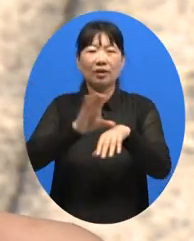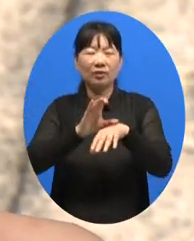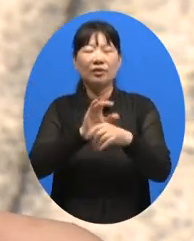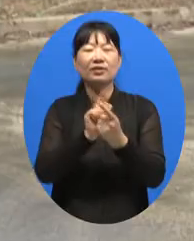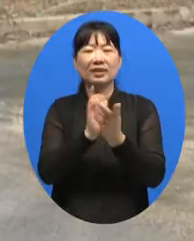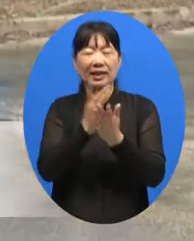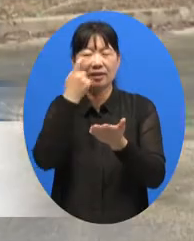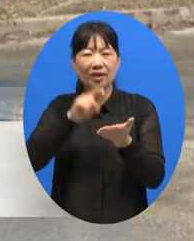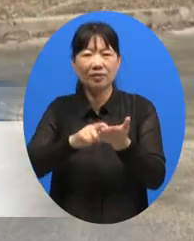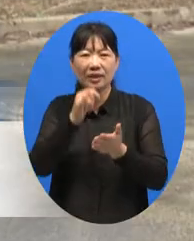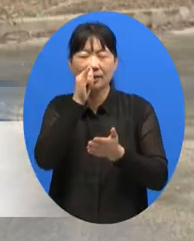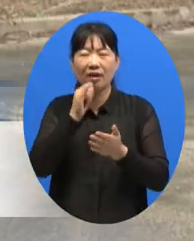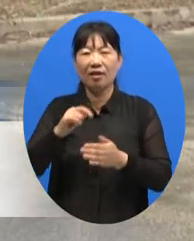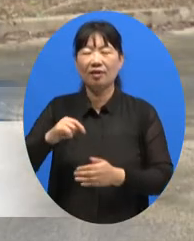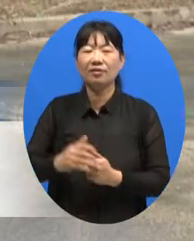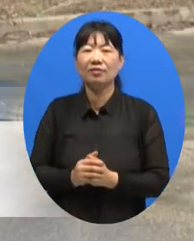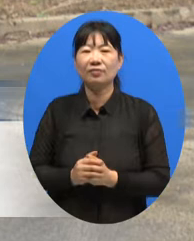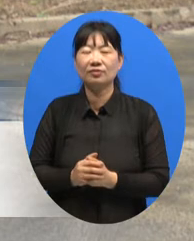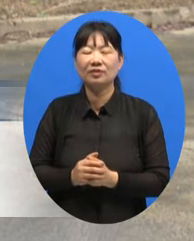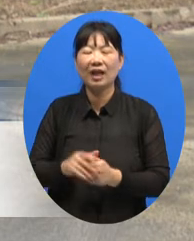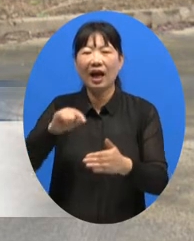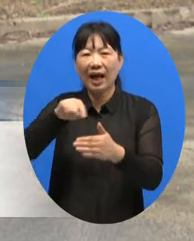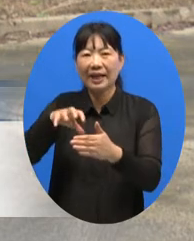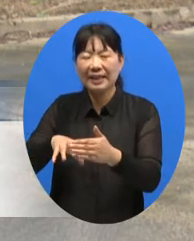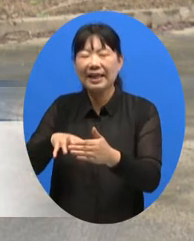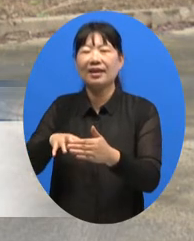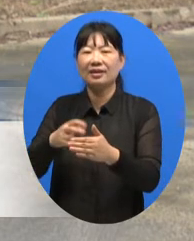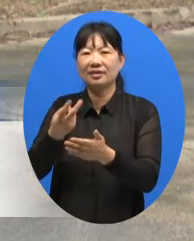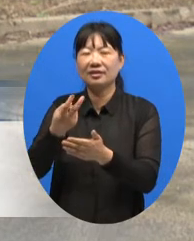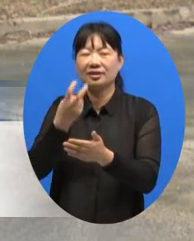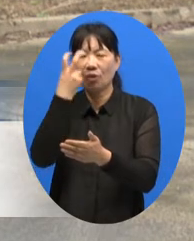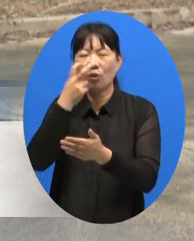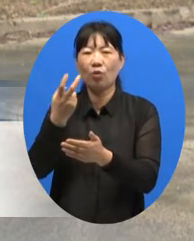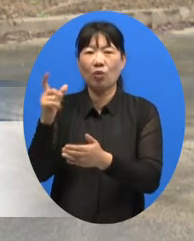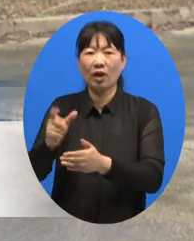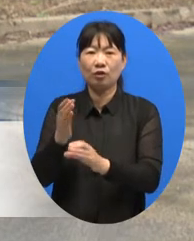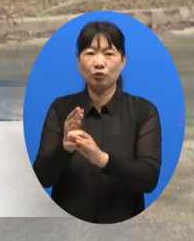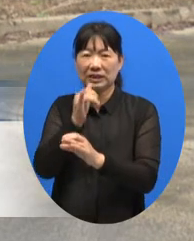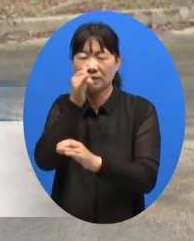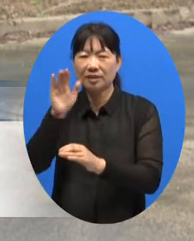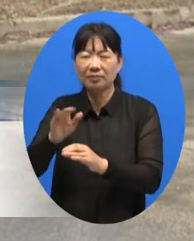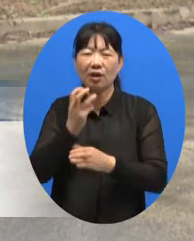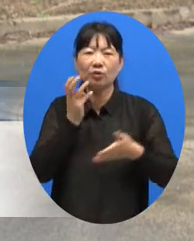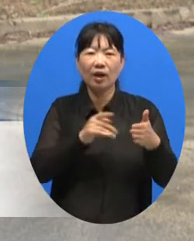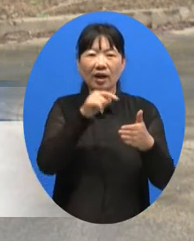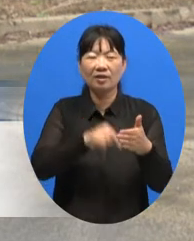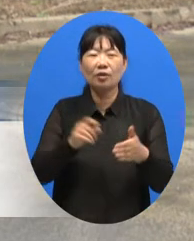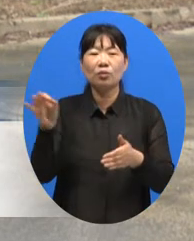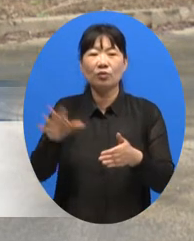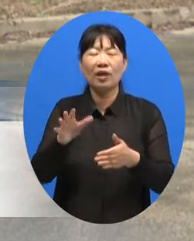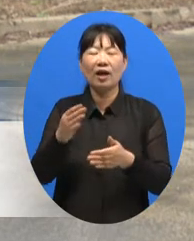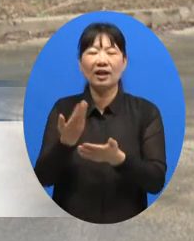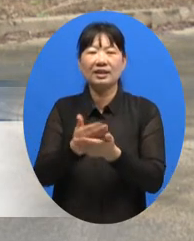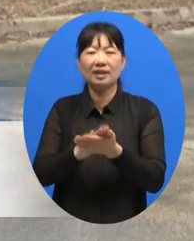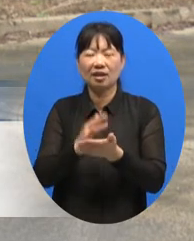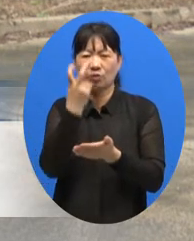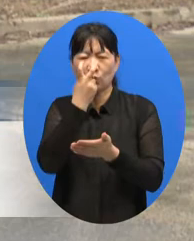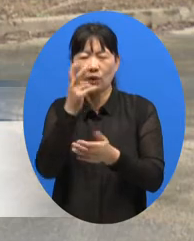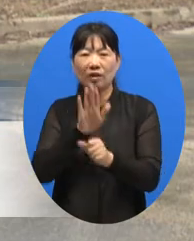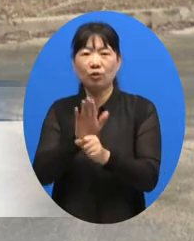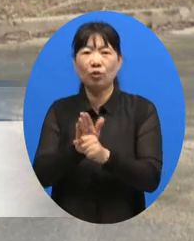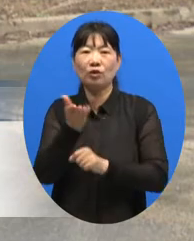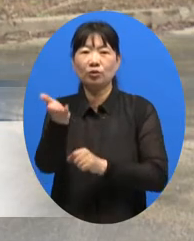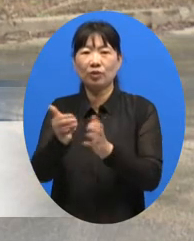있습니다. 자체적으로 대내 안전 점검을 이제 강화하고 있었는데 이번에 경기도에서 무상으로 이제 점검을